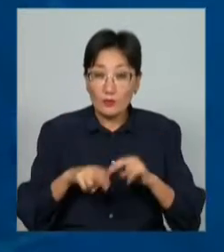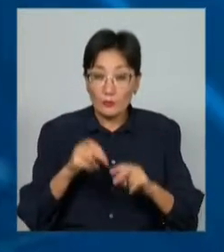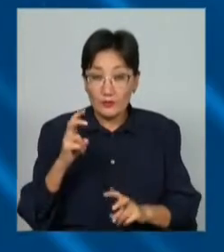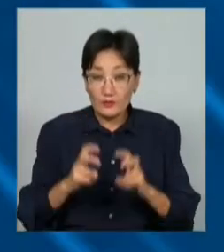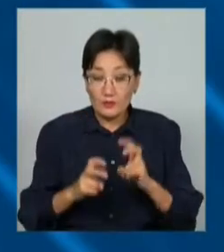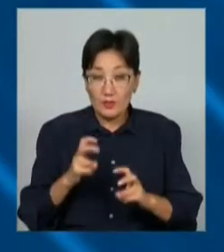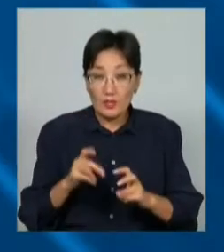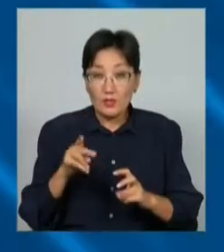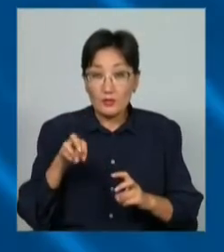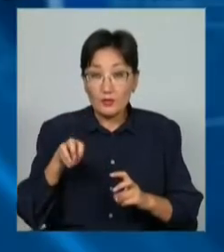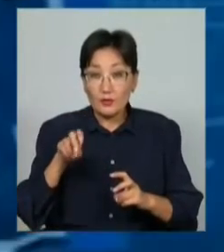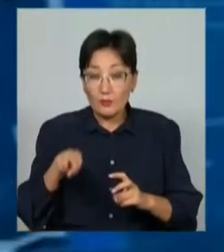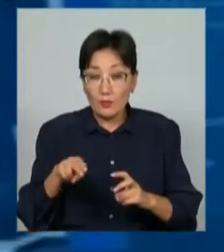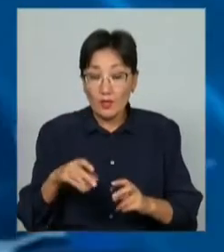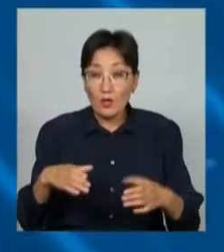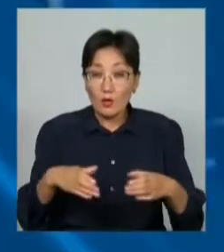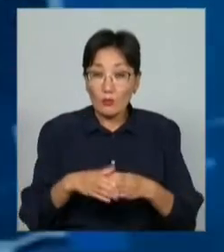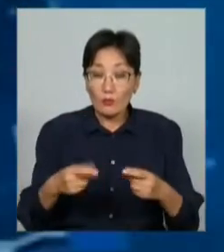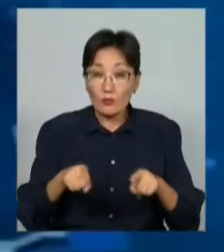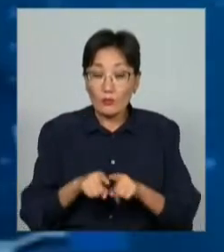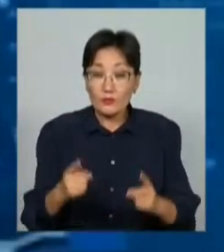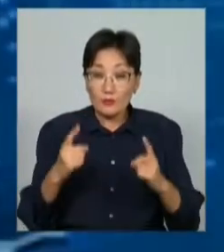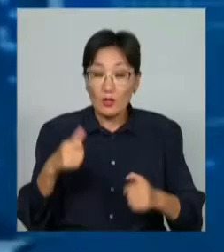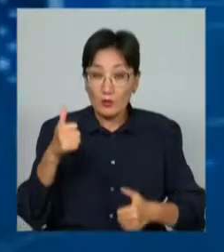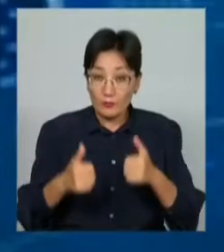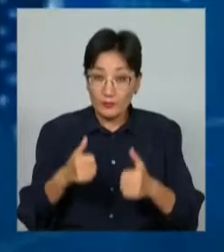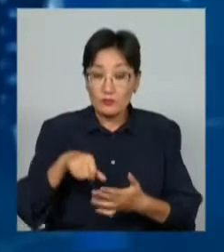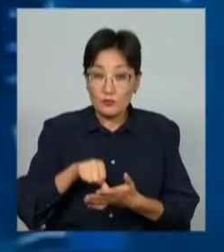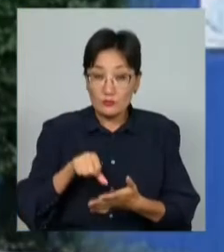мен Келет компаниясы осындай беделді байқауда елімізді таныстырады.